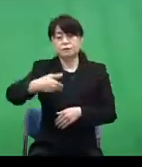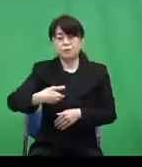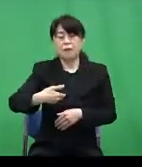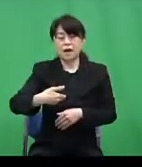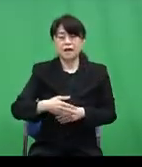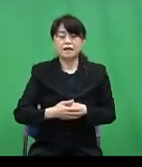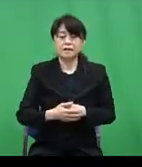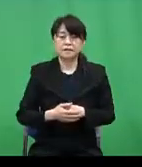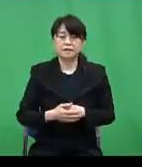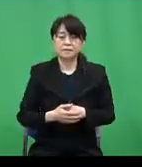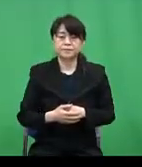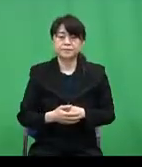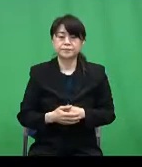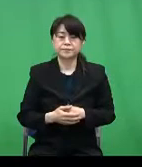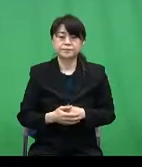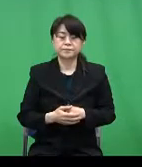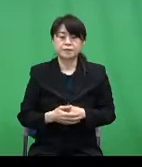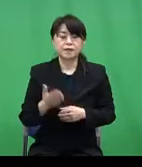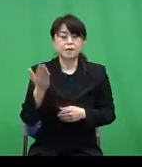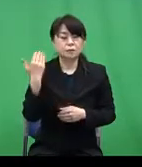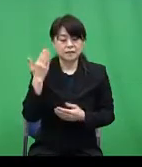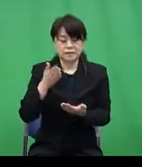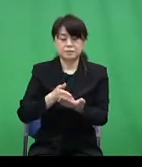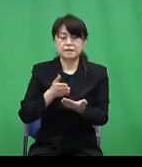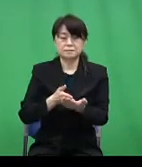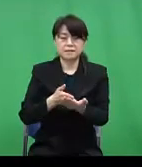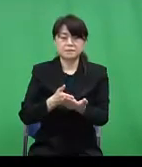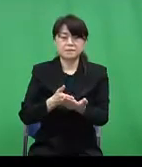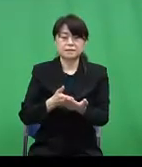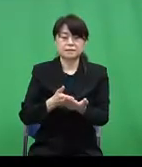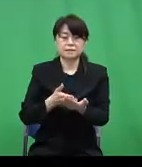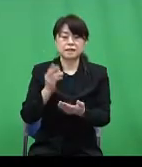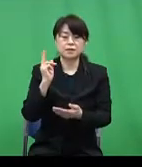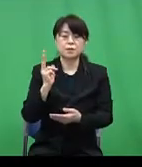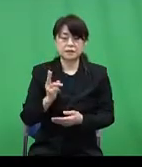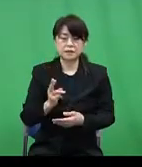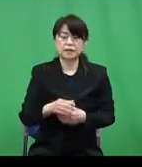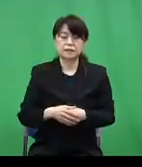れども、まあ、この間も申し上げましたように、